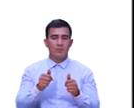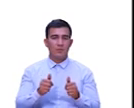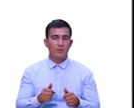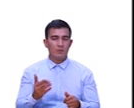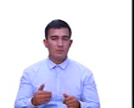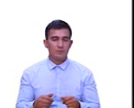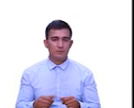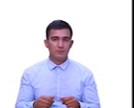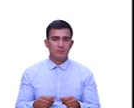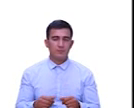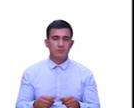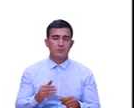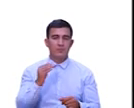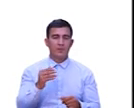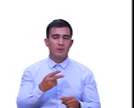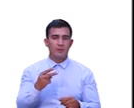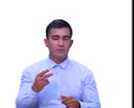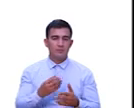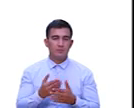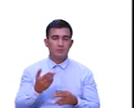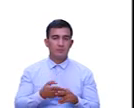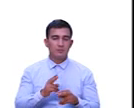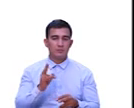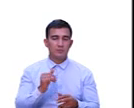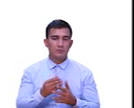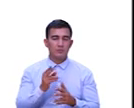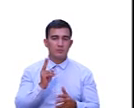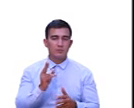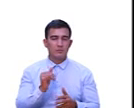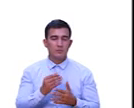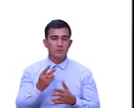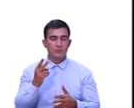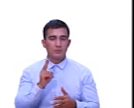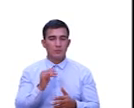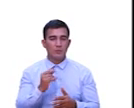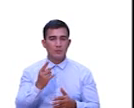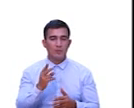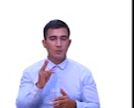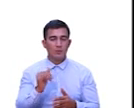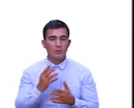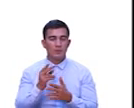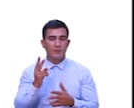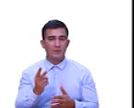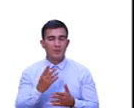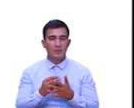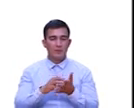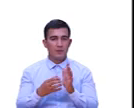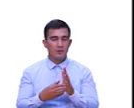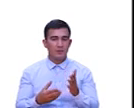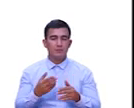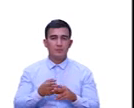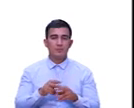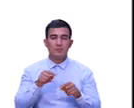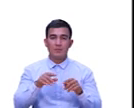Formulasi F barobar K ko'paytirilgan Q1 ko'paytirilgan Q2 bo'lu R kvadrat. Demak,